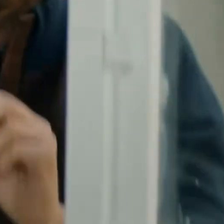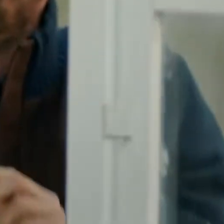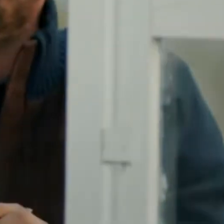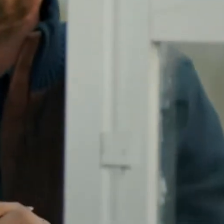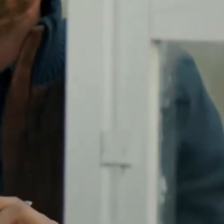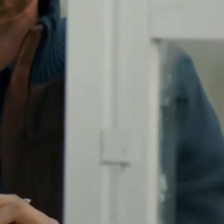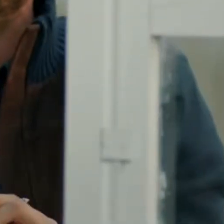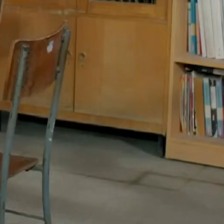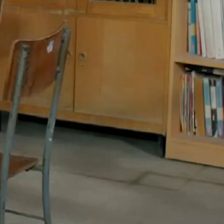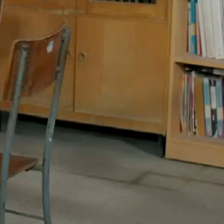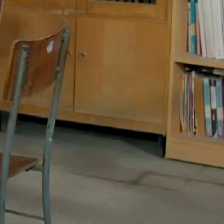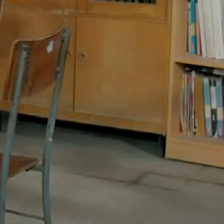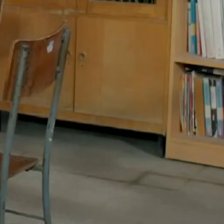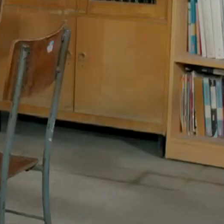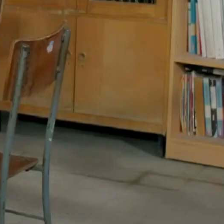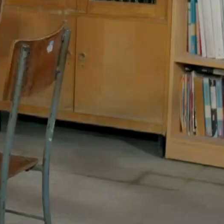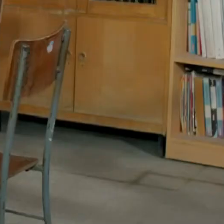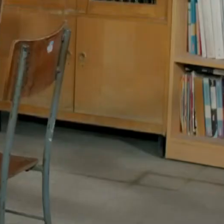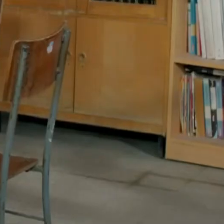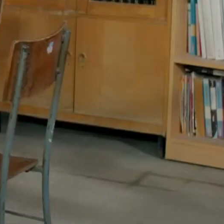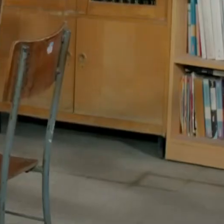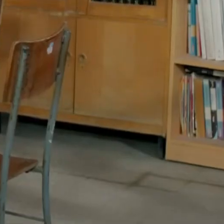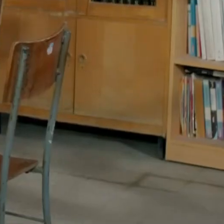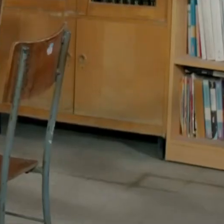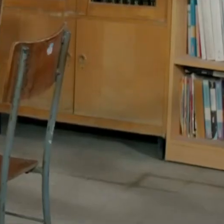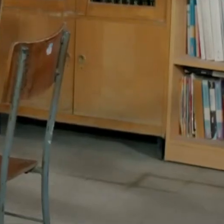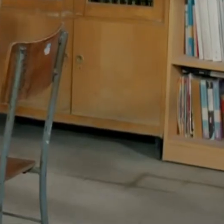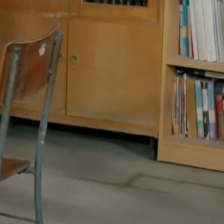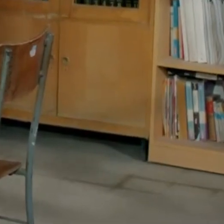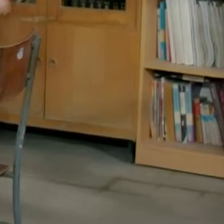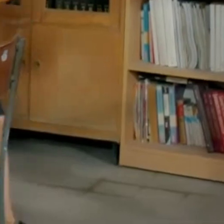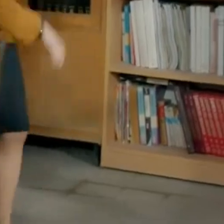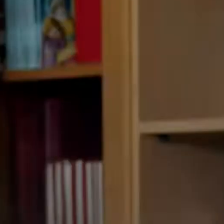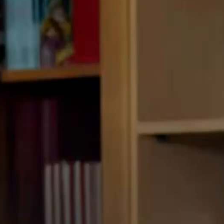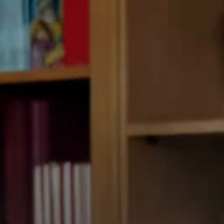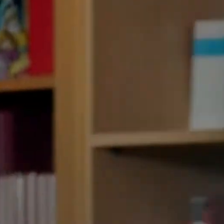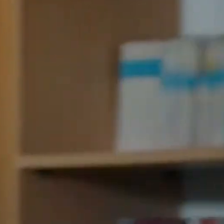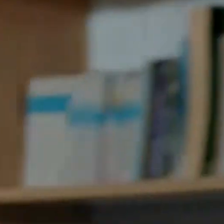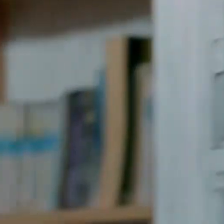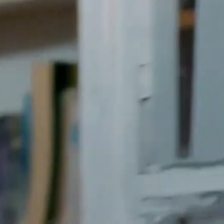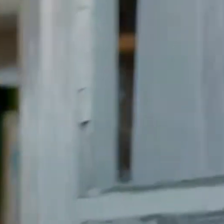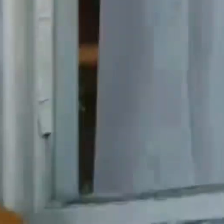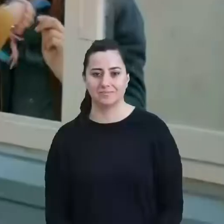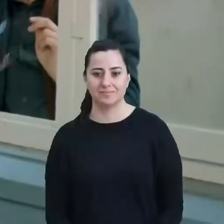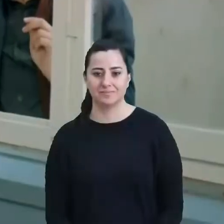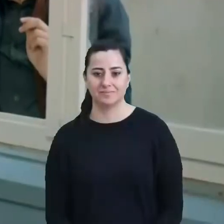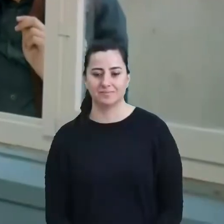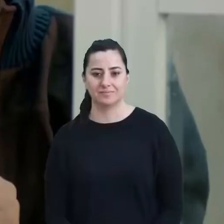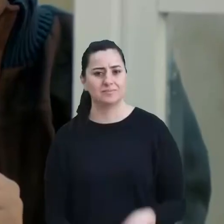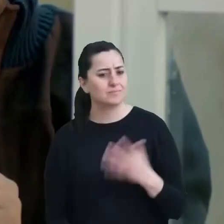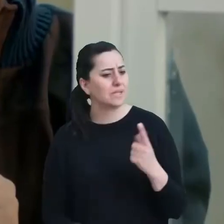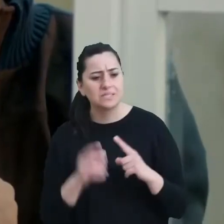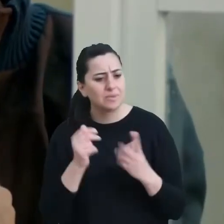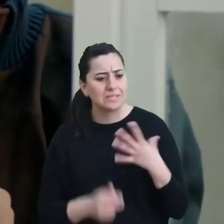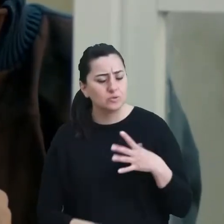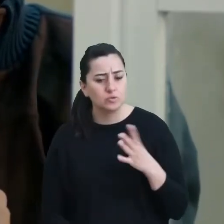Elinde mavi pembe kağıttan kalemlere tutturulmuş kuklalar. Sırtarak başını kaldırdı. Zümrüt sinirle kalkıp cama gitti. Ne var İsmail,